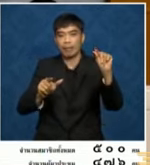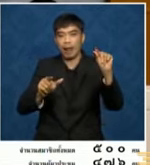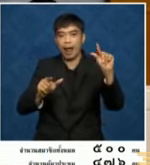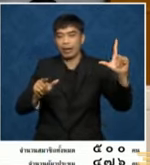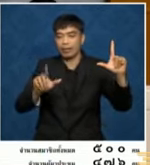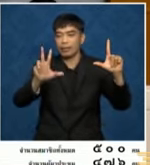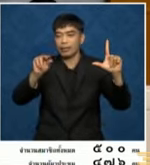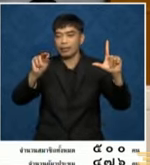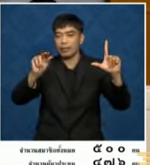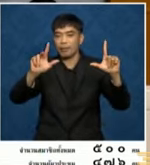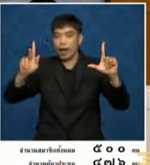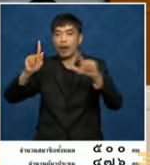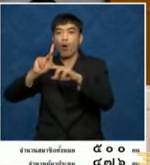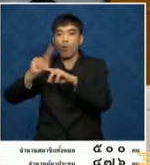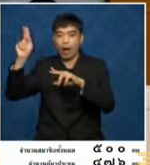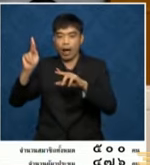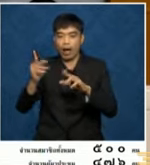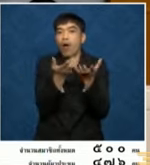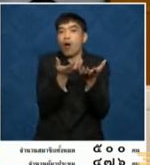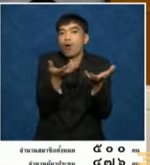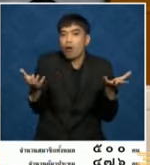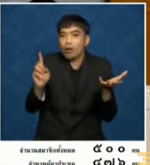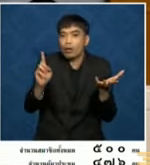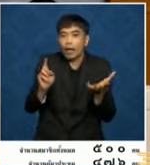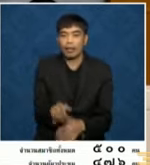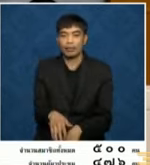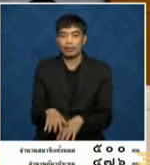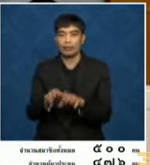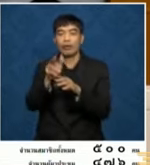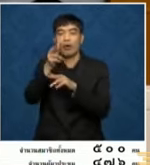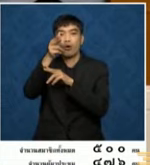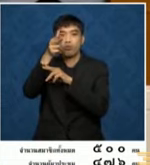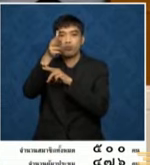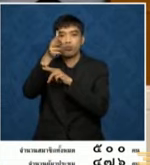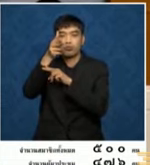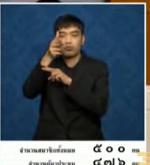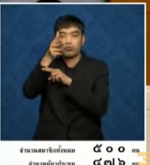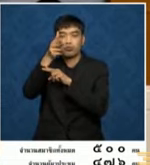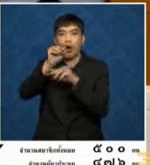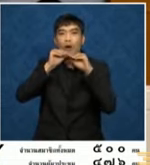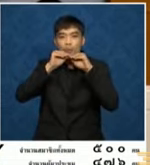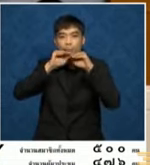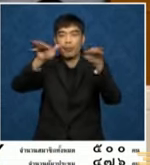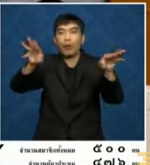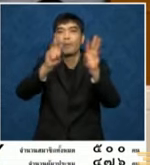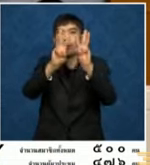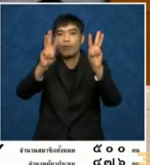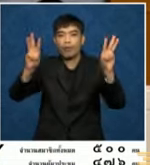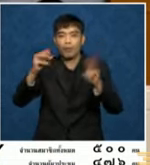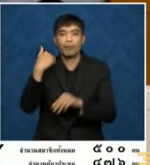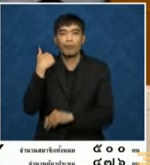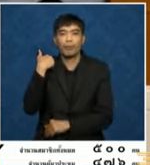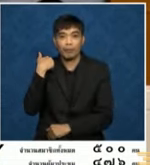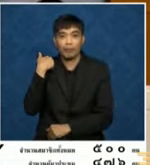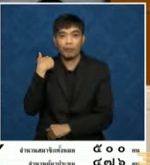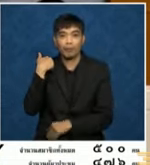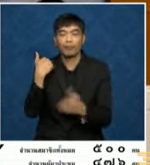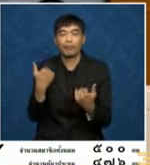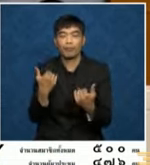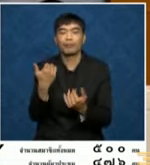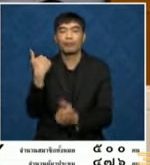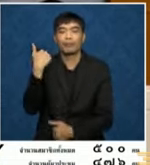ศษเนี่ยเราจะเป็นเครื่องมือถ่ายทอดออนไลน์ครับไม่ได้ทำโครงข่ายโซเชียลนะครับอย่างที่ตอนแรกที่อนุกรรมการเ